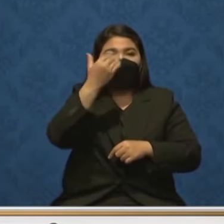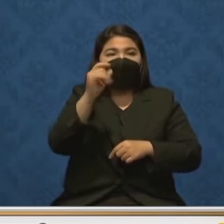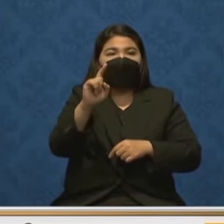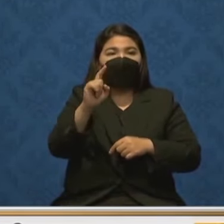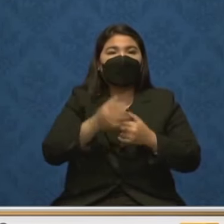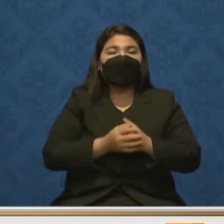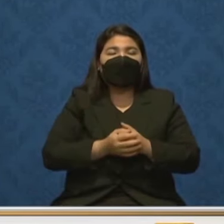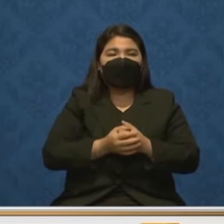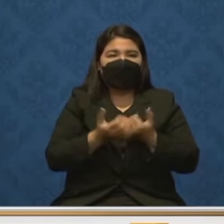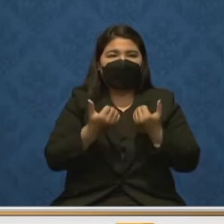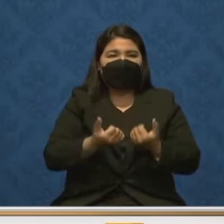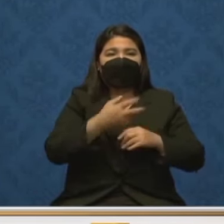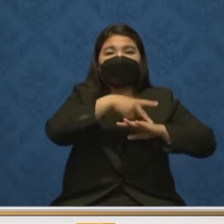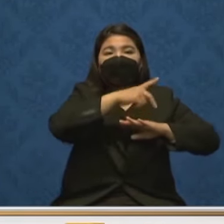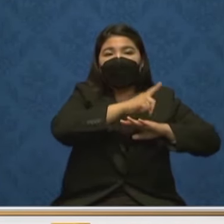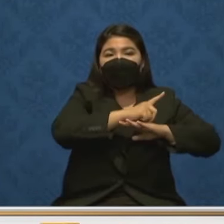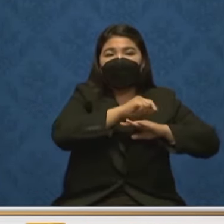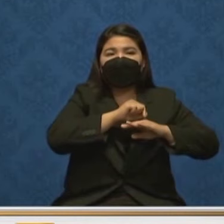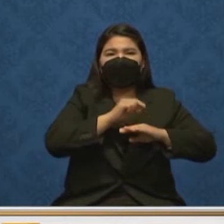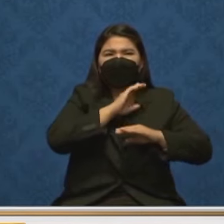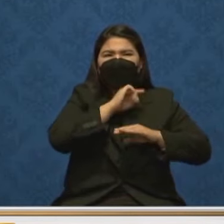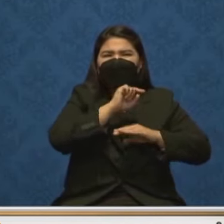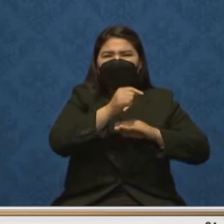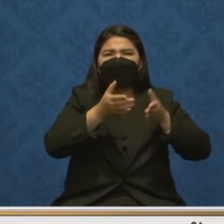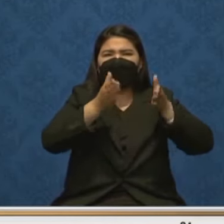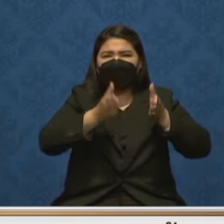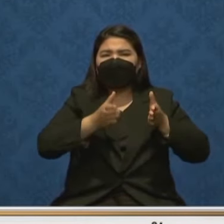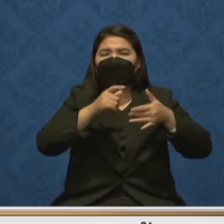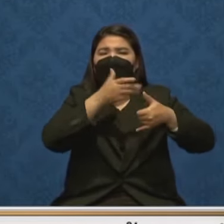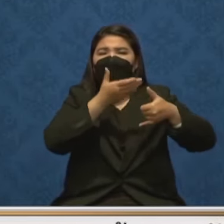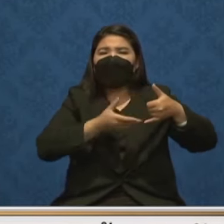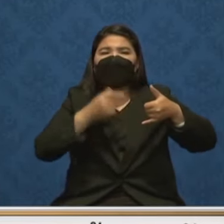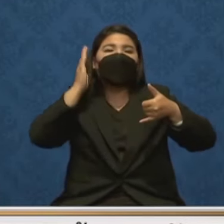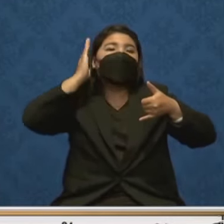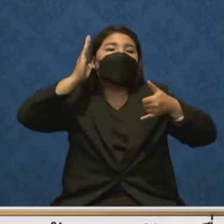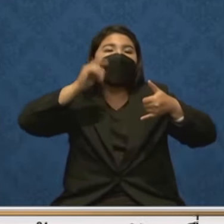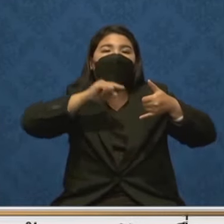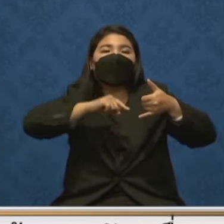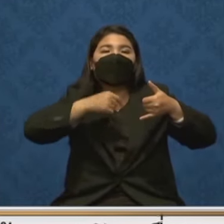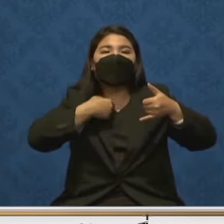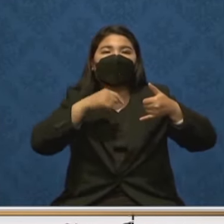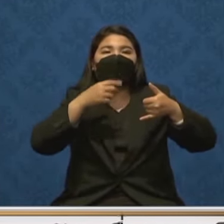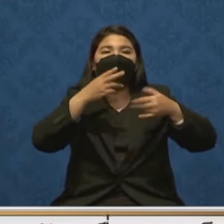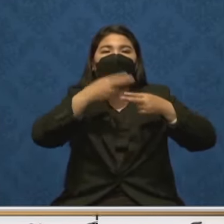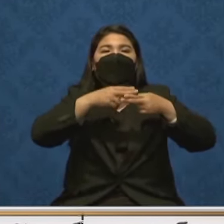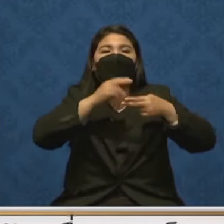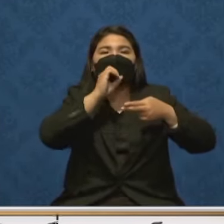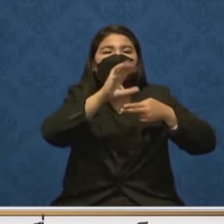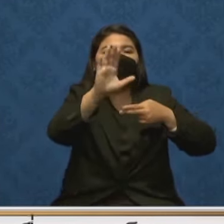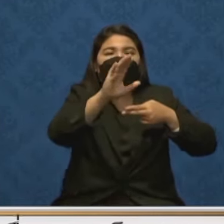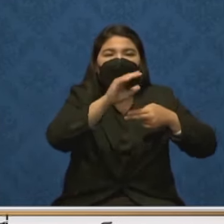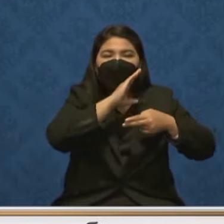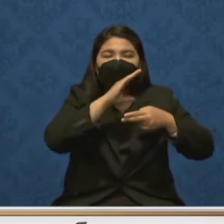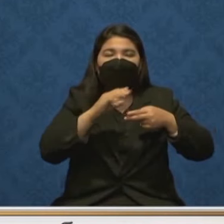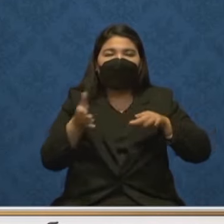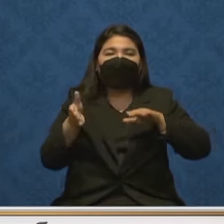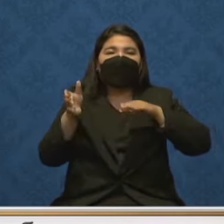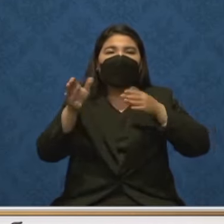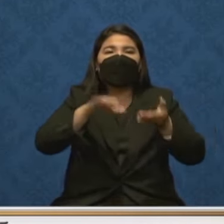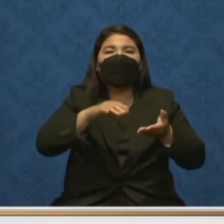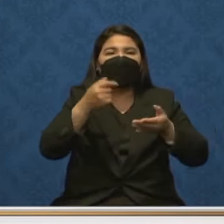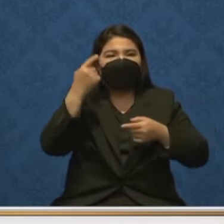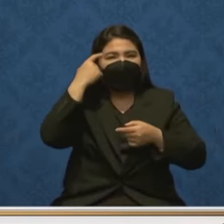ค้าถ้าผู้ชายคนนั้นคนที่ดิฉันไม่อยากเอ่ยชื่อแต่ถ้าเขาไม่ยุบสภาสะก่อนเราจะต้องได้